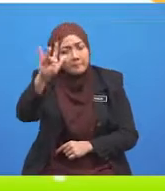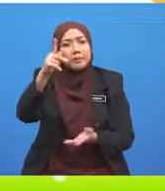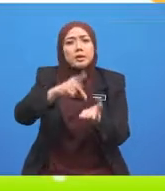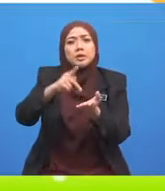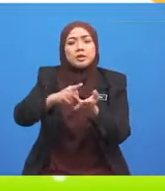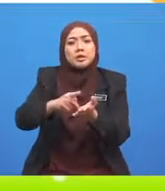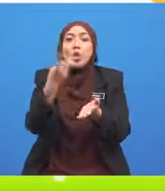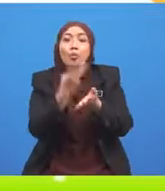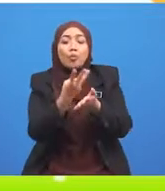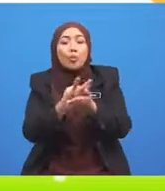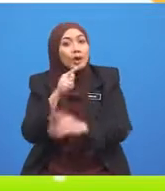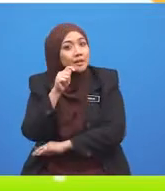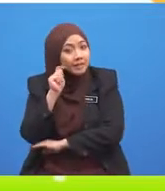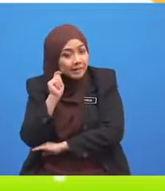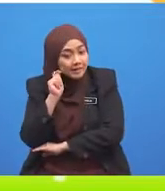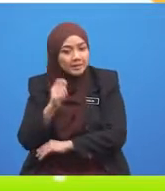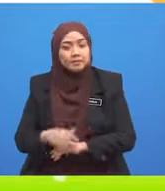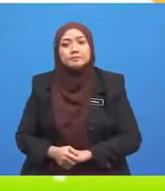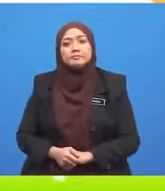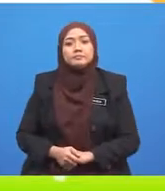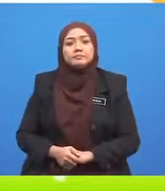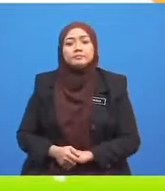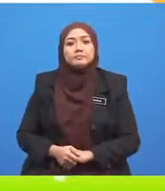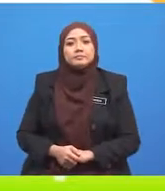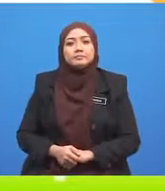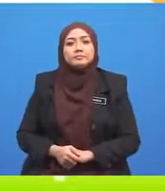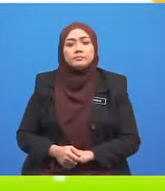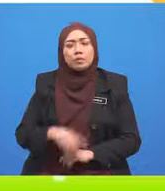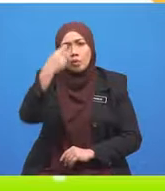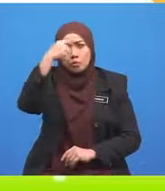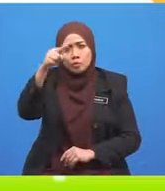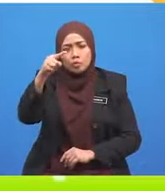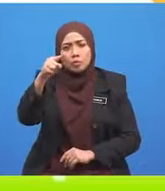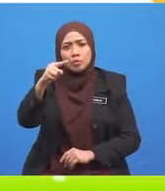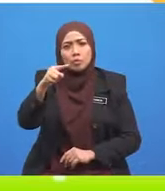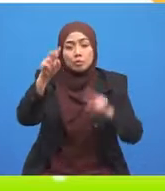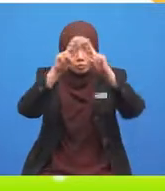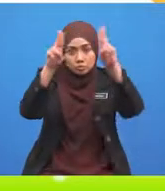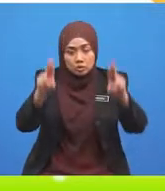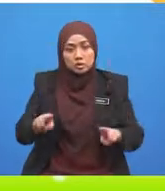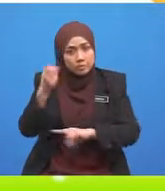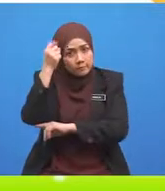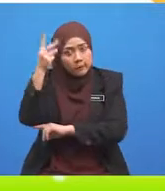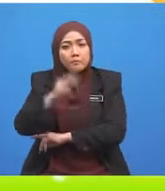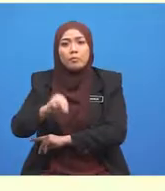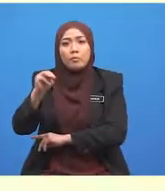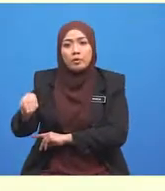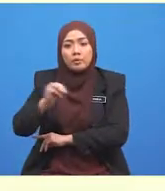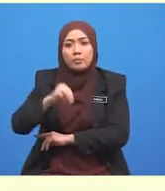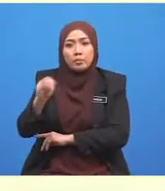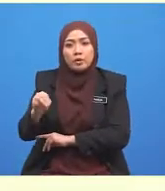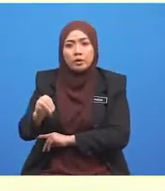Aha, bagi menguji kefahaman murid-murid tentang nilai wang, lihat paparan ini pula.